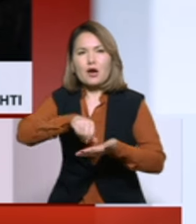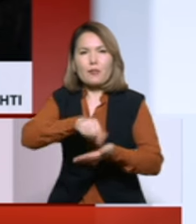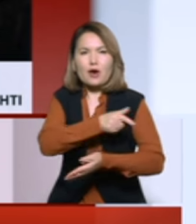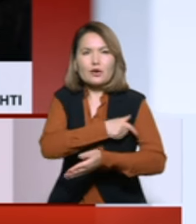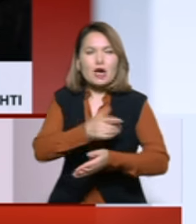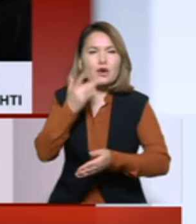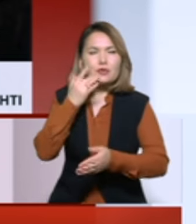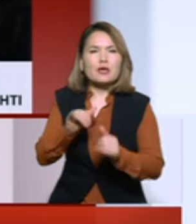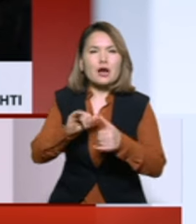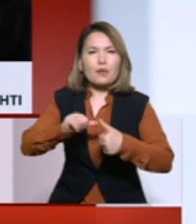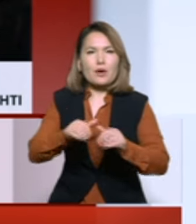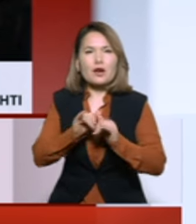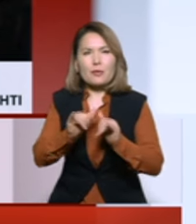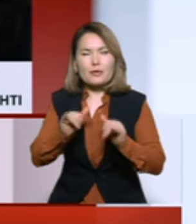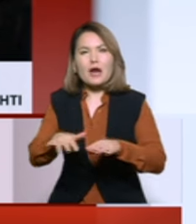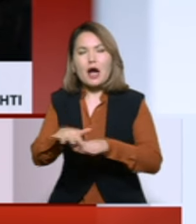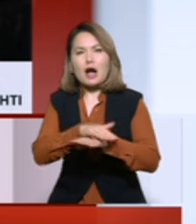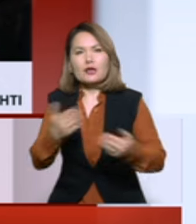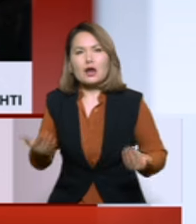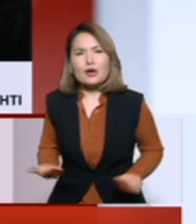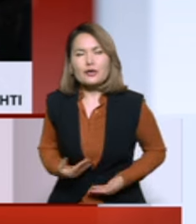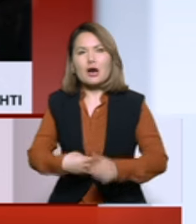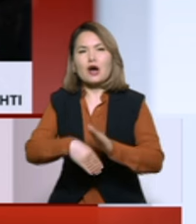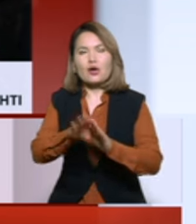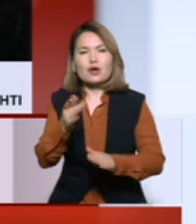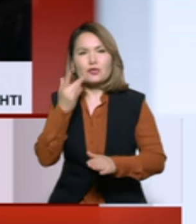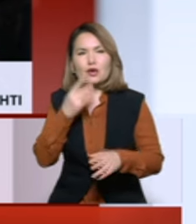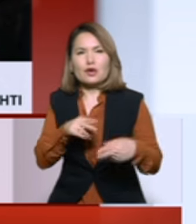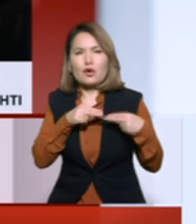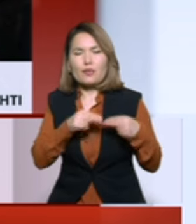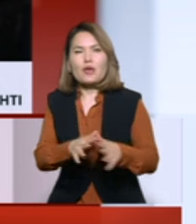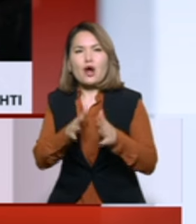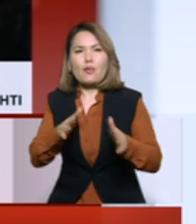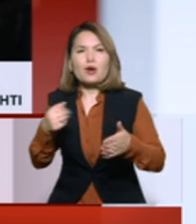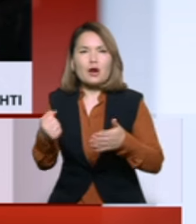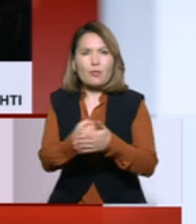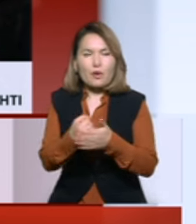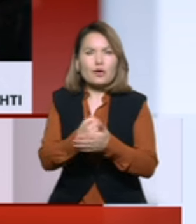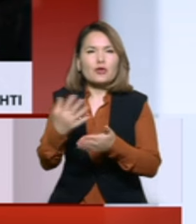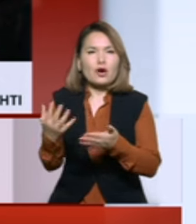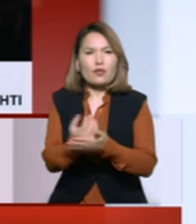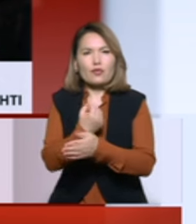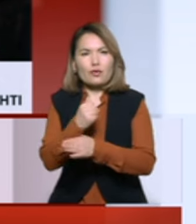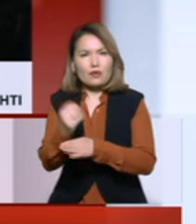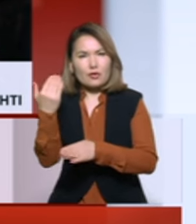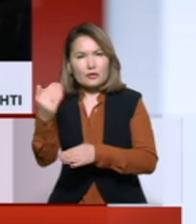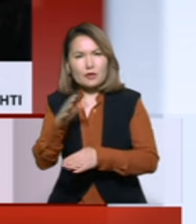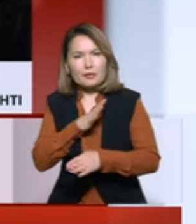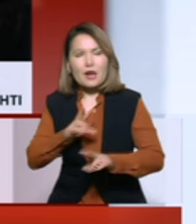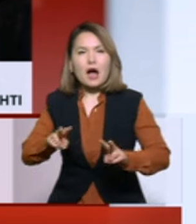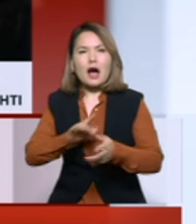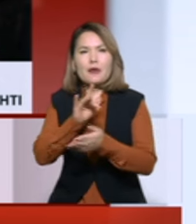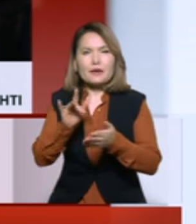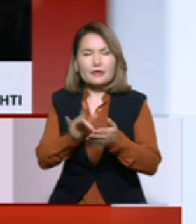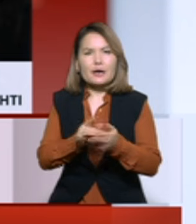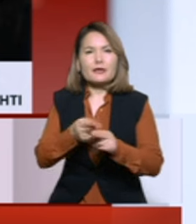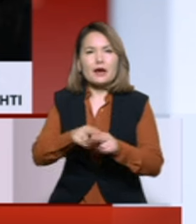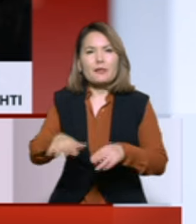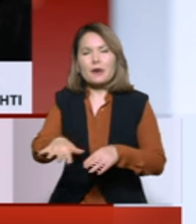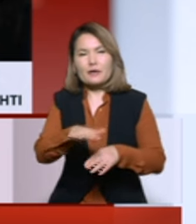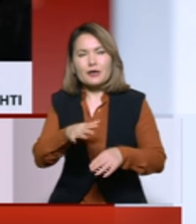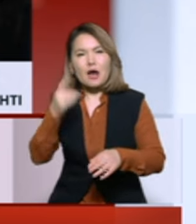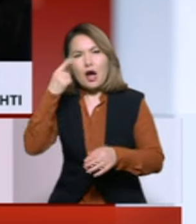өзінің тұрақты даму, халықтың әл-ауқатын жақсарту жолында елеулі жетістіктерге қол жеткізіп жатқанын атап өтті. Астана мен Загреб